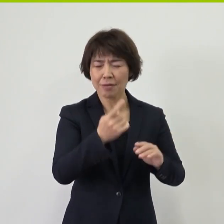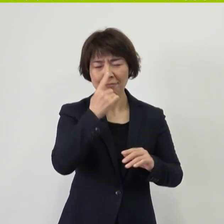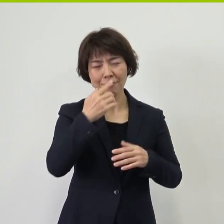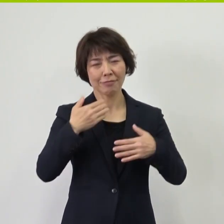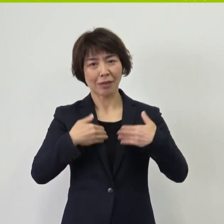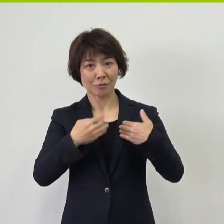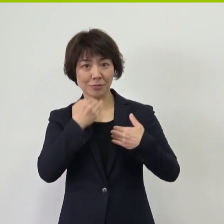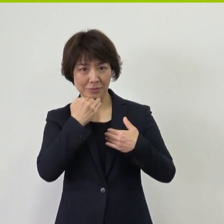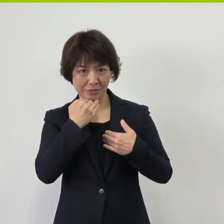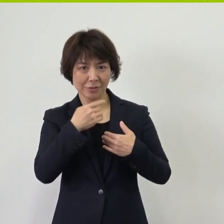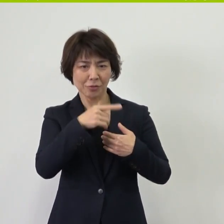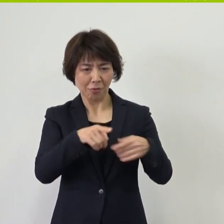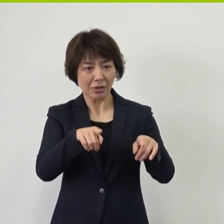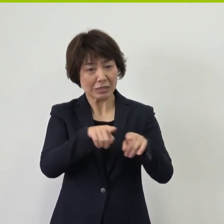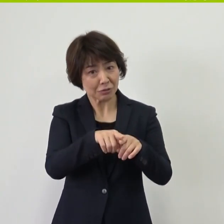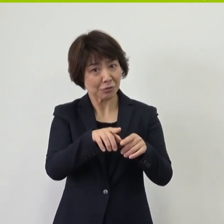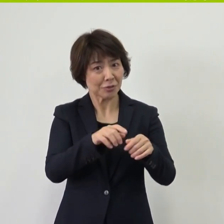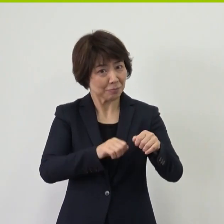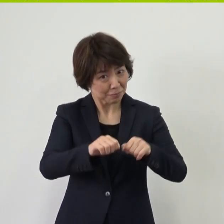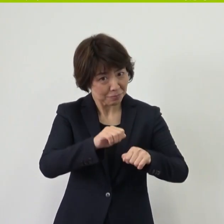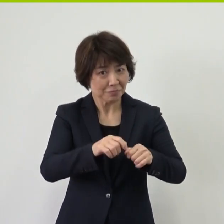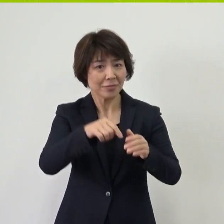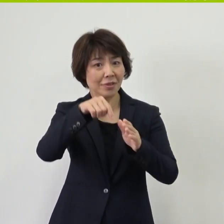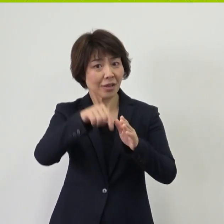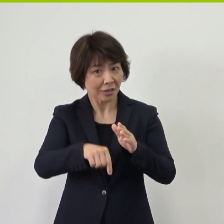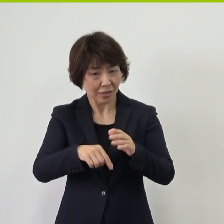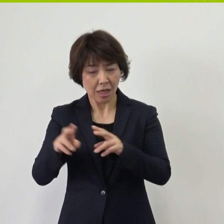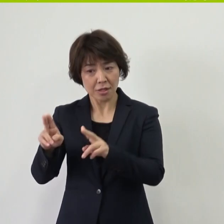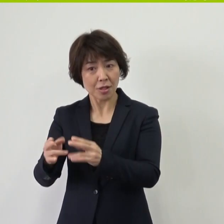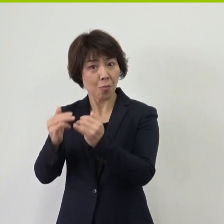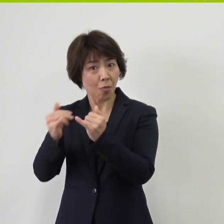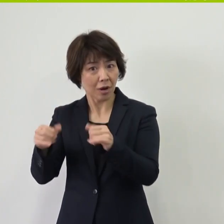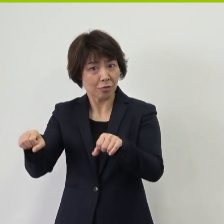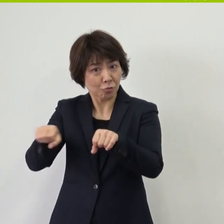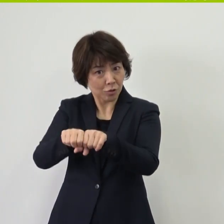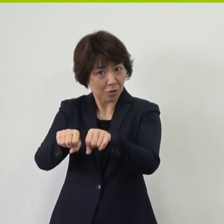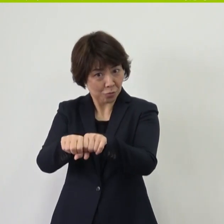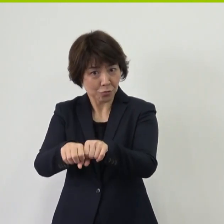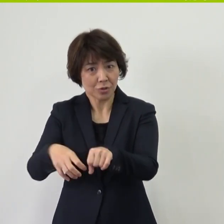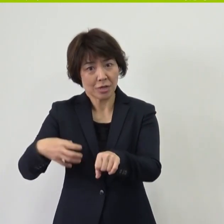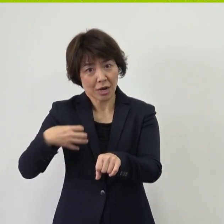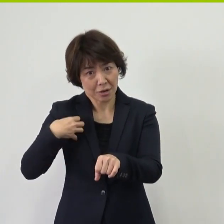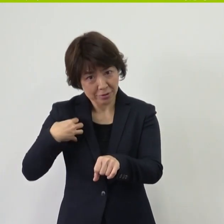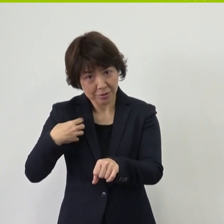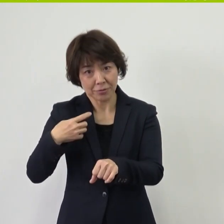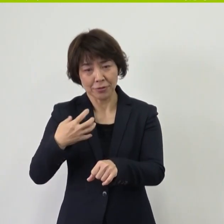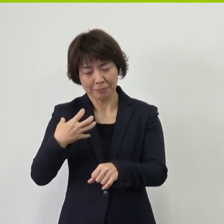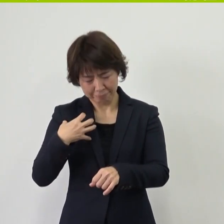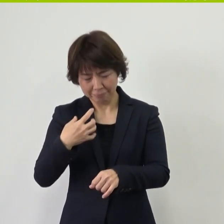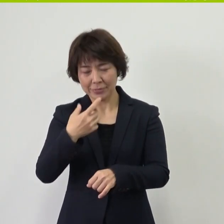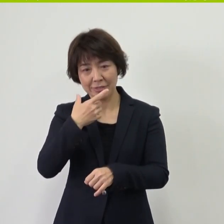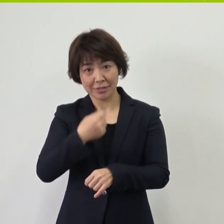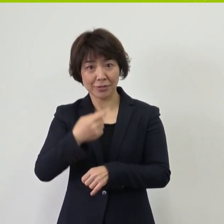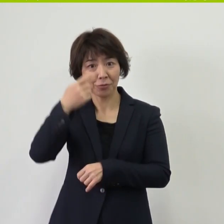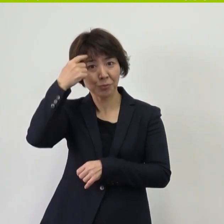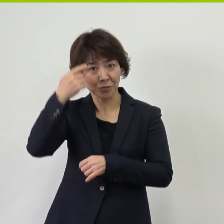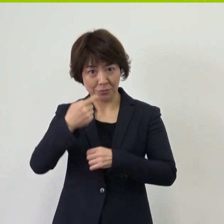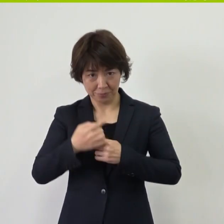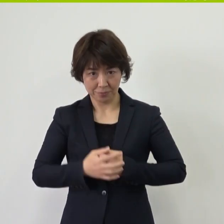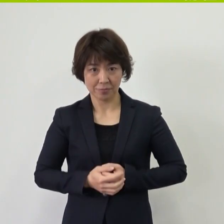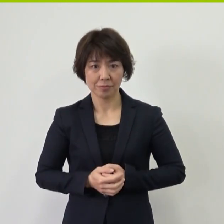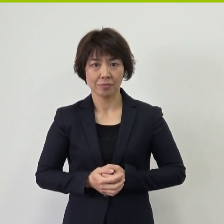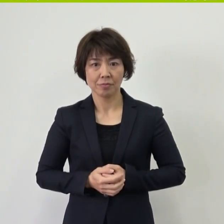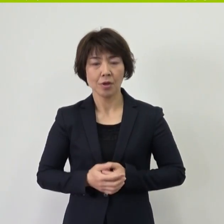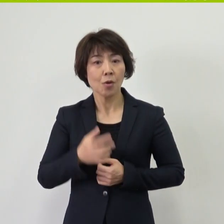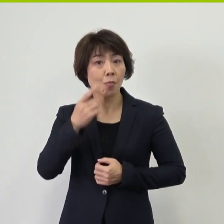まず一番ワクワクしているんですけど、その旅路の中でいろんな専門家の方とかいろんなものをつないでいくような役割をしていければと思っています